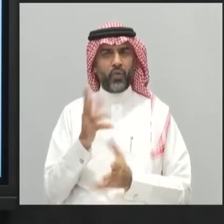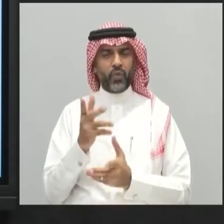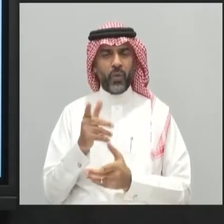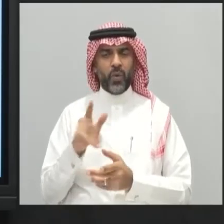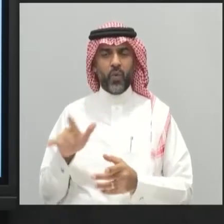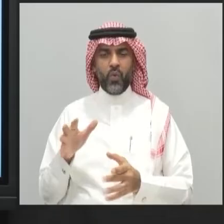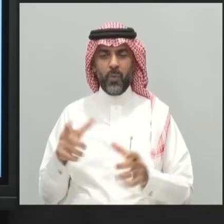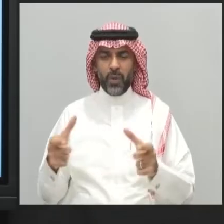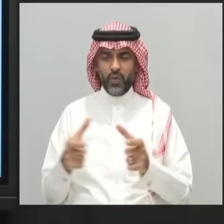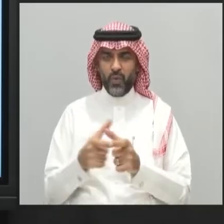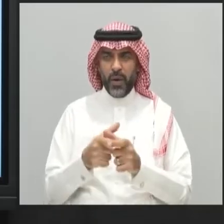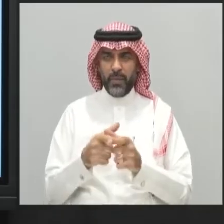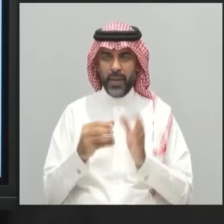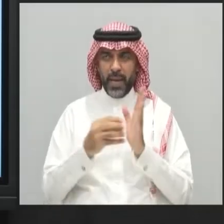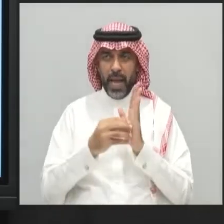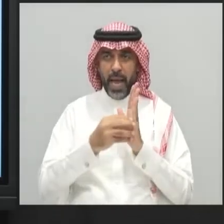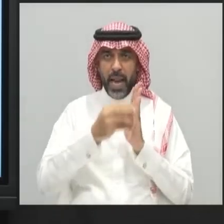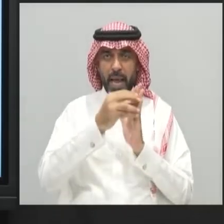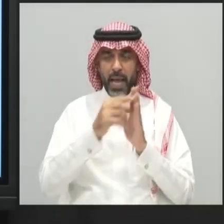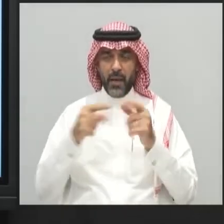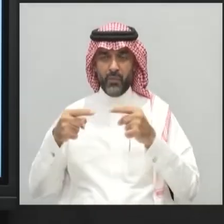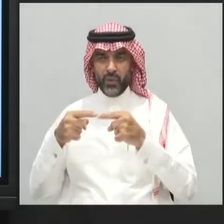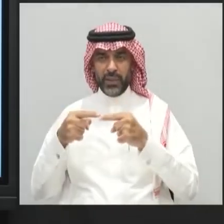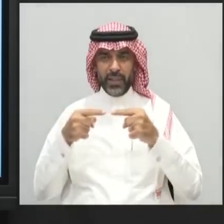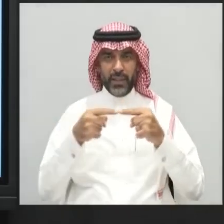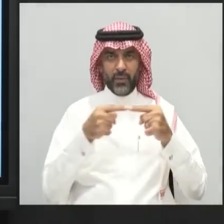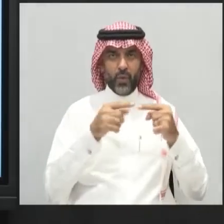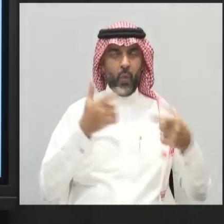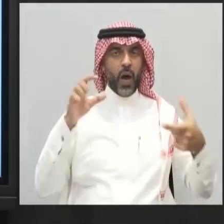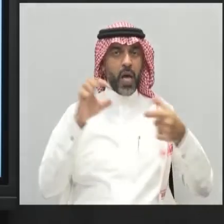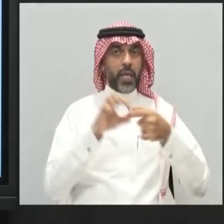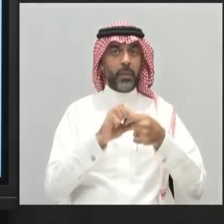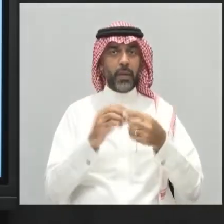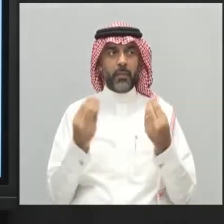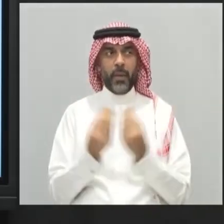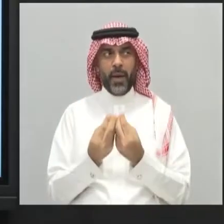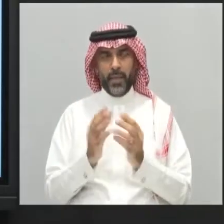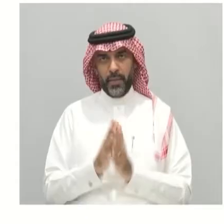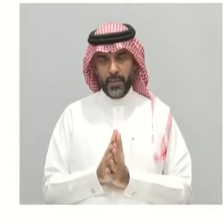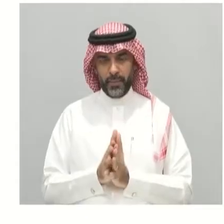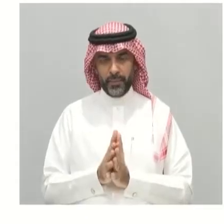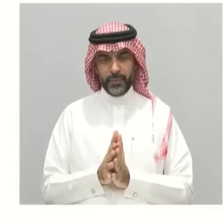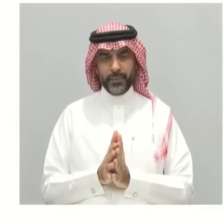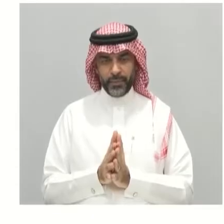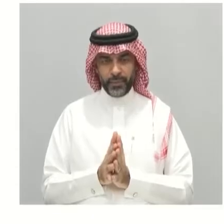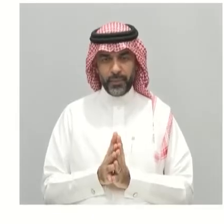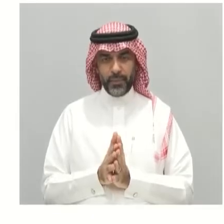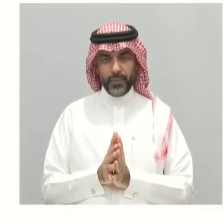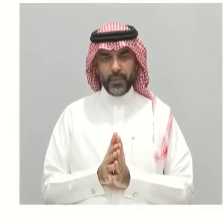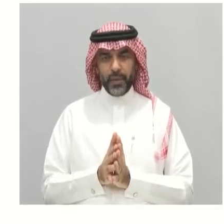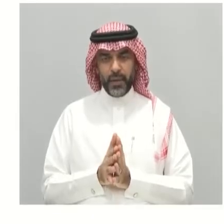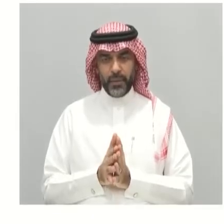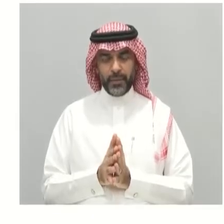خلايا متصله ومرتبط بعضها مع بعض اذا هذا هو تعريف ماذا المستعمرات مجموعه من خلايا